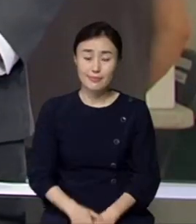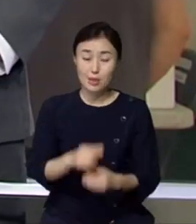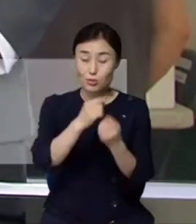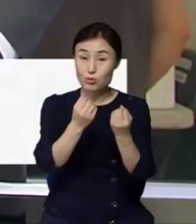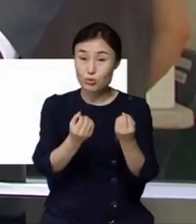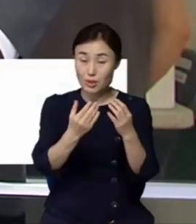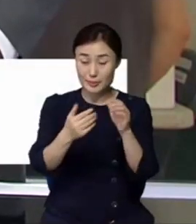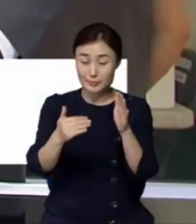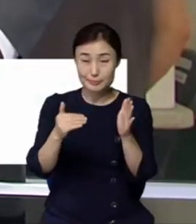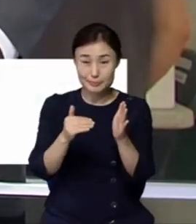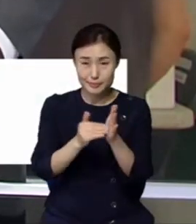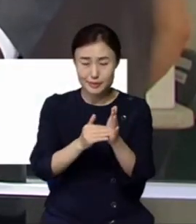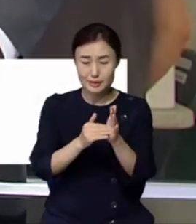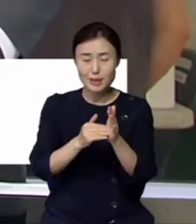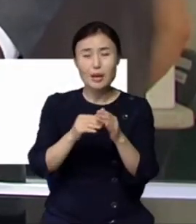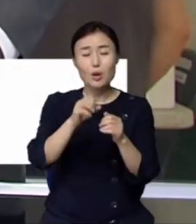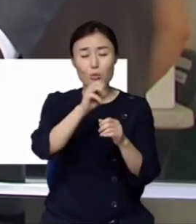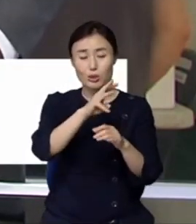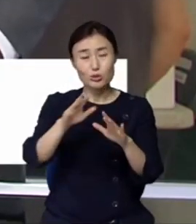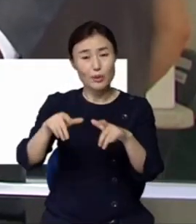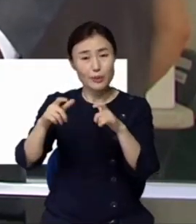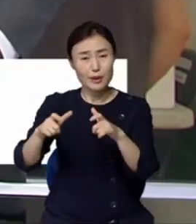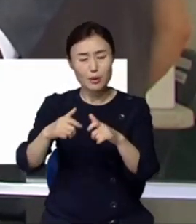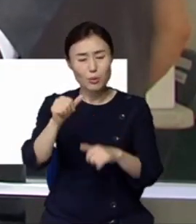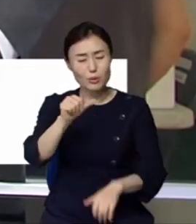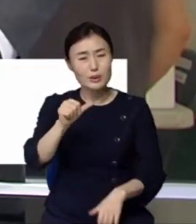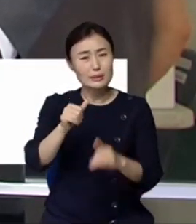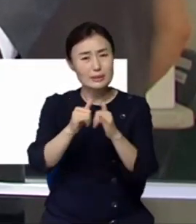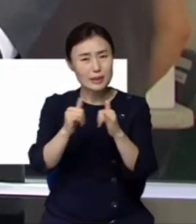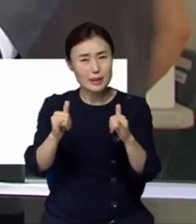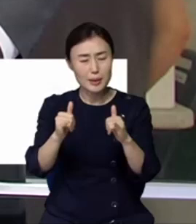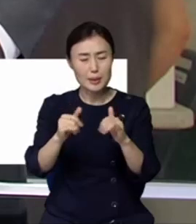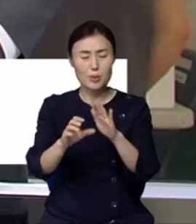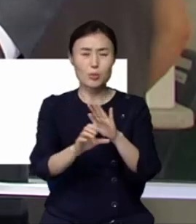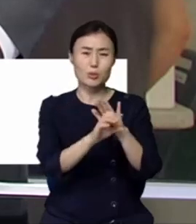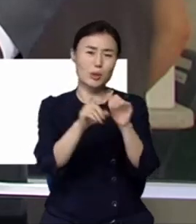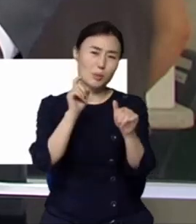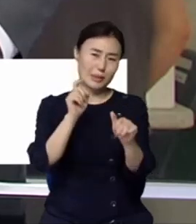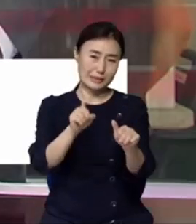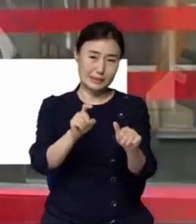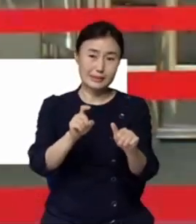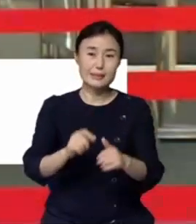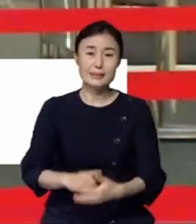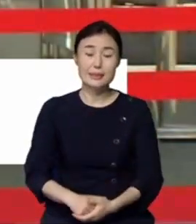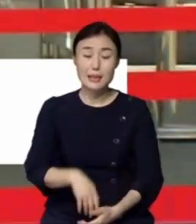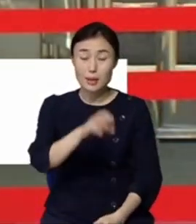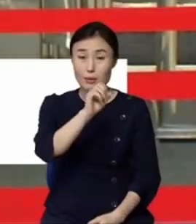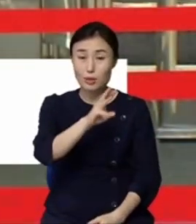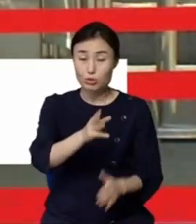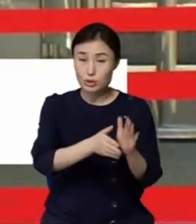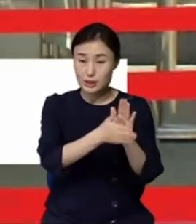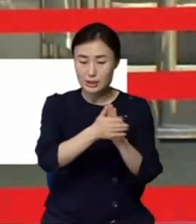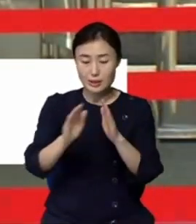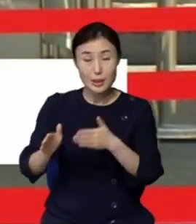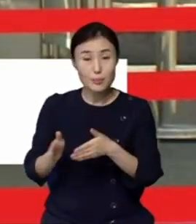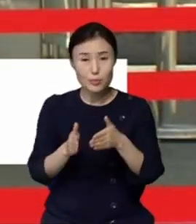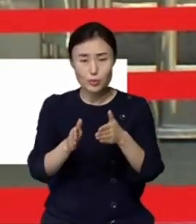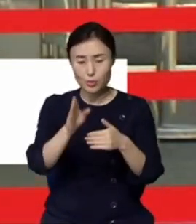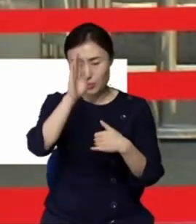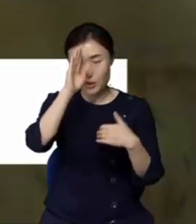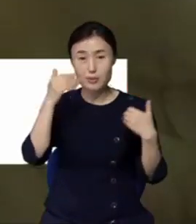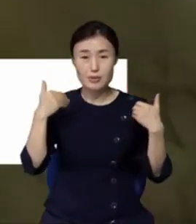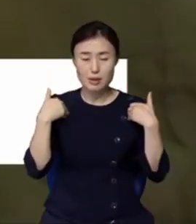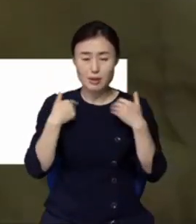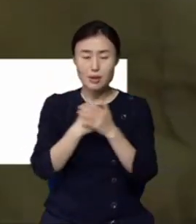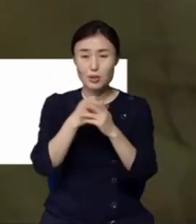추석 연휴가 끝난 첫날, 광주와 전남에서 5천여 명의 코로나19 확진자가 나왔습니다. 광주광역시와 전라남도 방역당국은